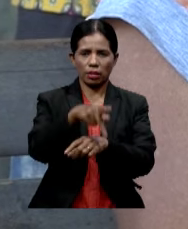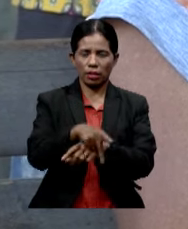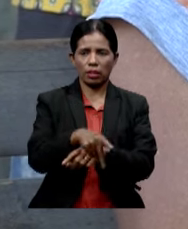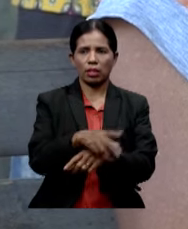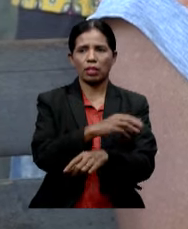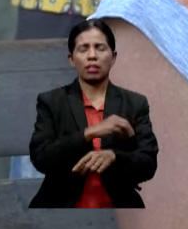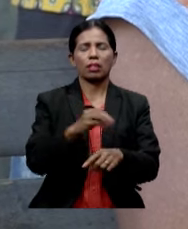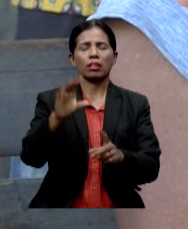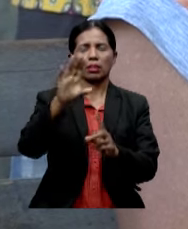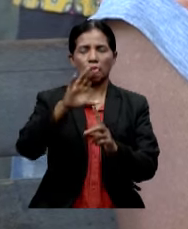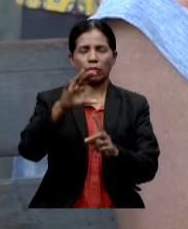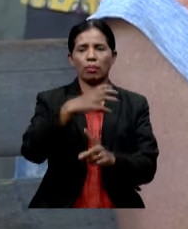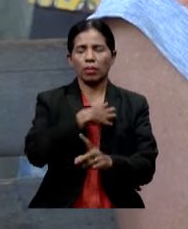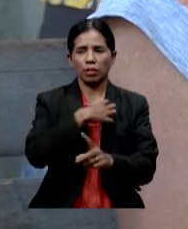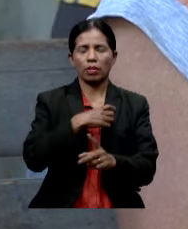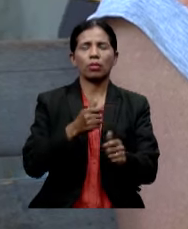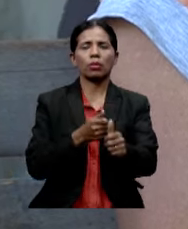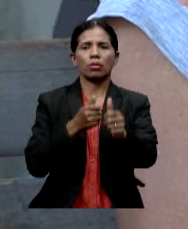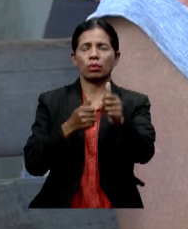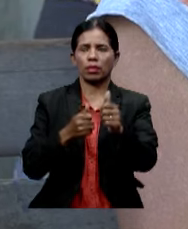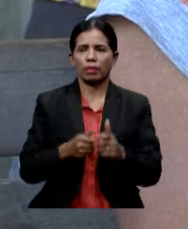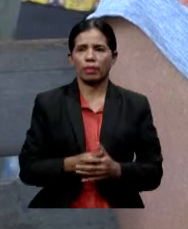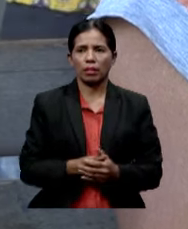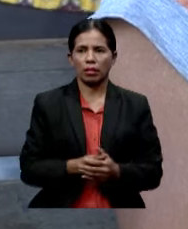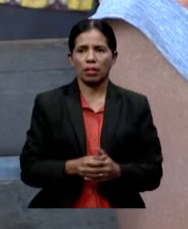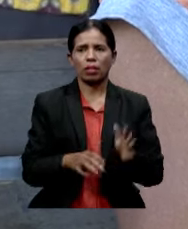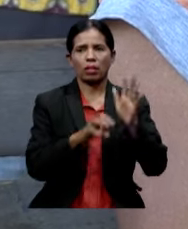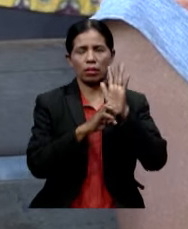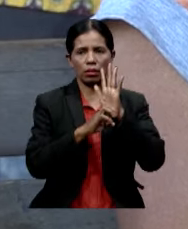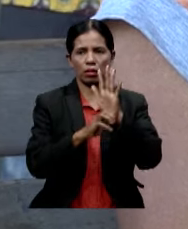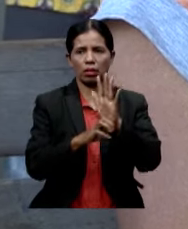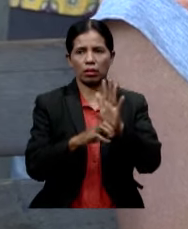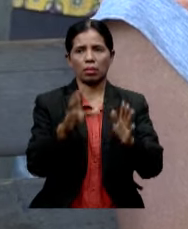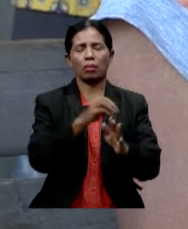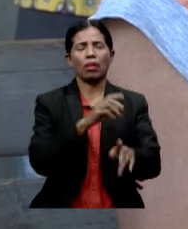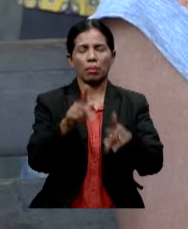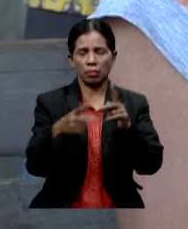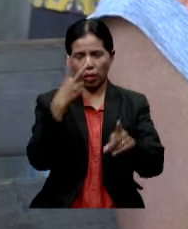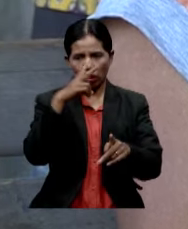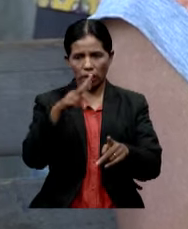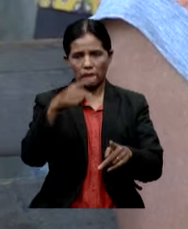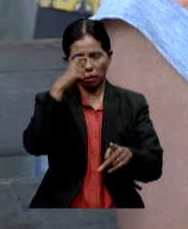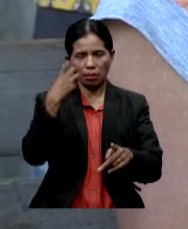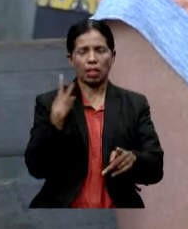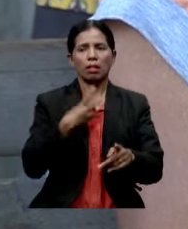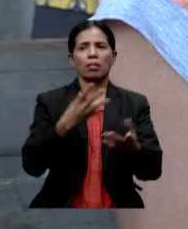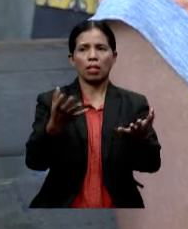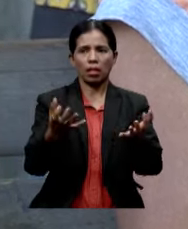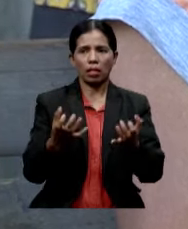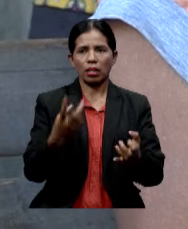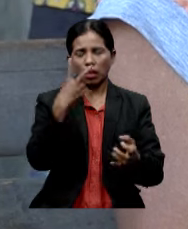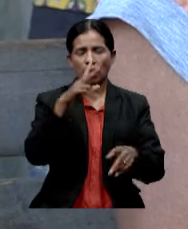señor comandante ate te kata ba jea ba evidencia no mo so testamunya. Tam edane mame kar kondena testamunya